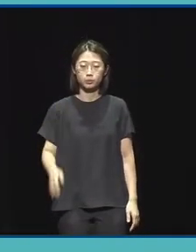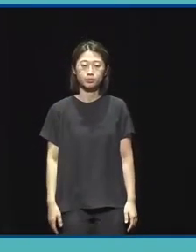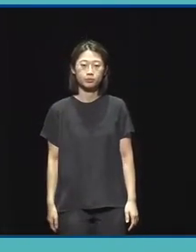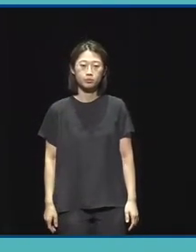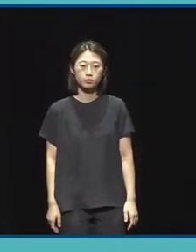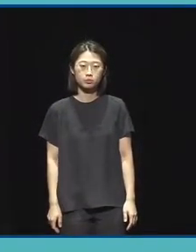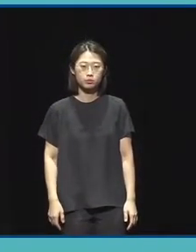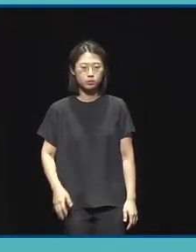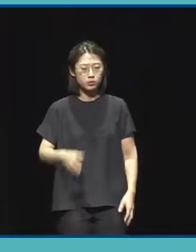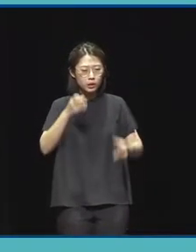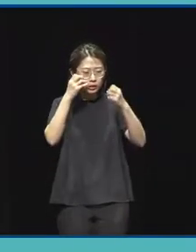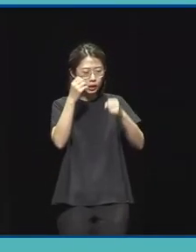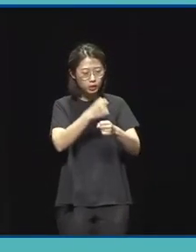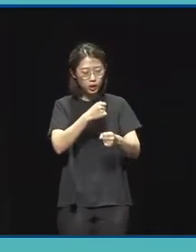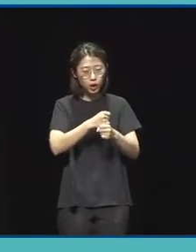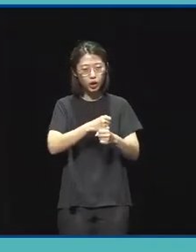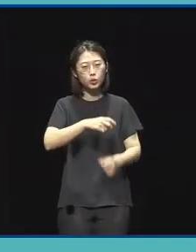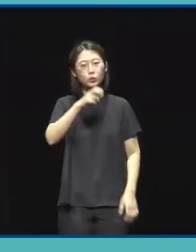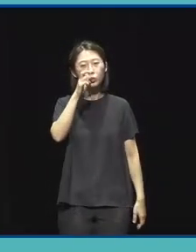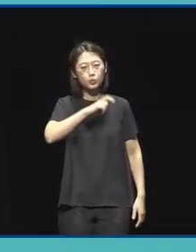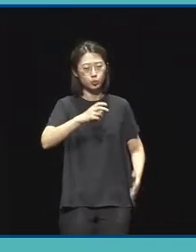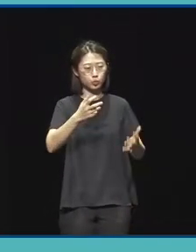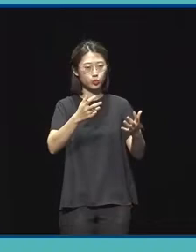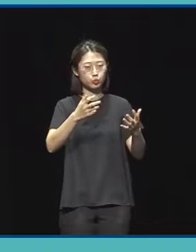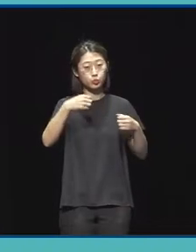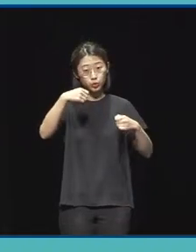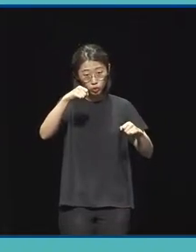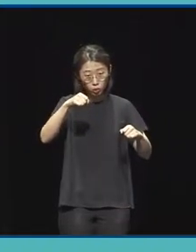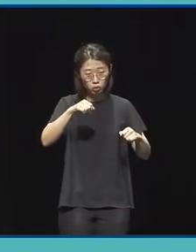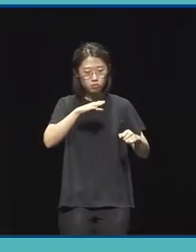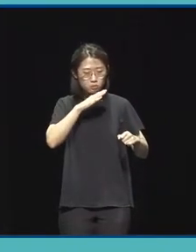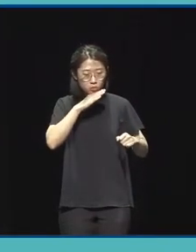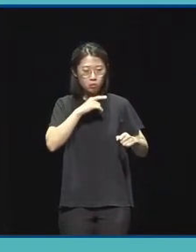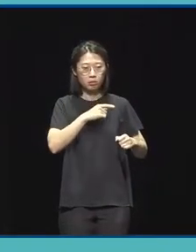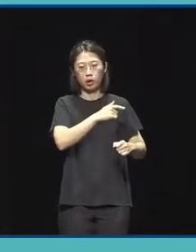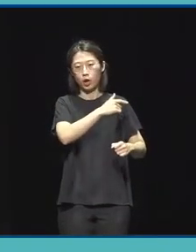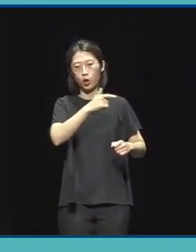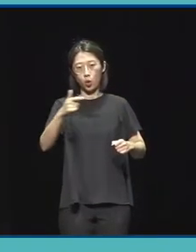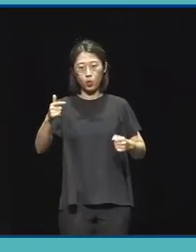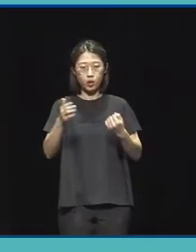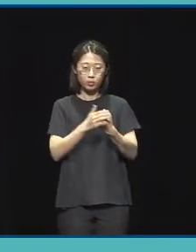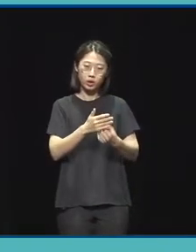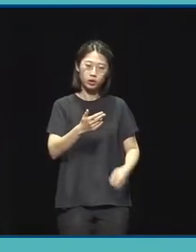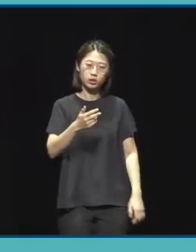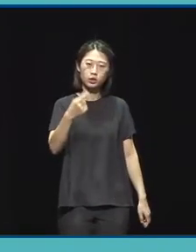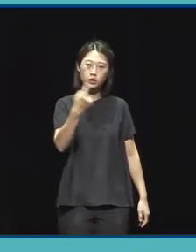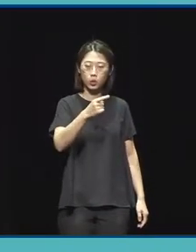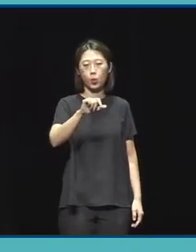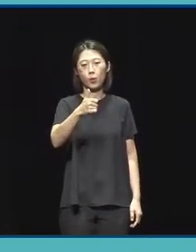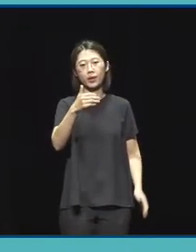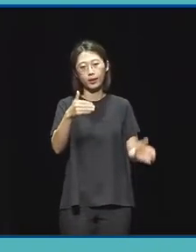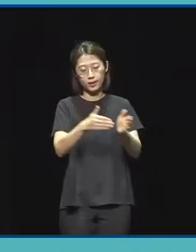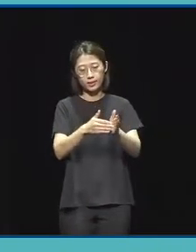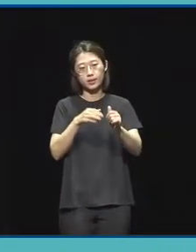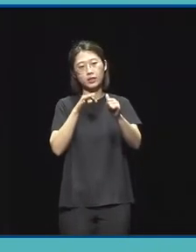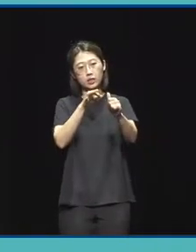여러분들도 잘 아시겠지만 제작의 규모가 좀 큰 점들을 감안해서 최대 1,500만원까지